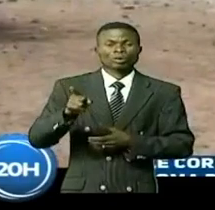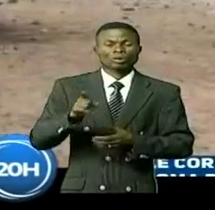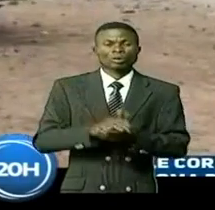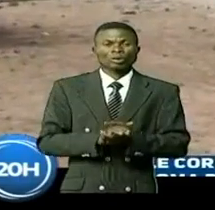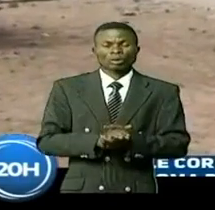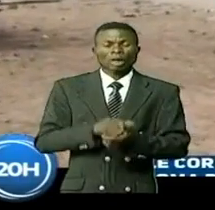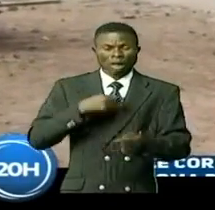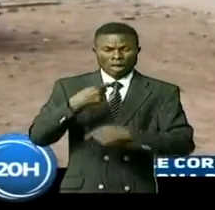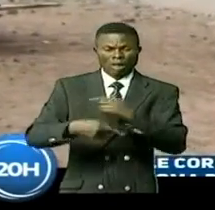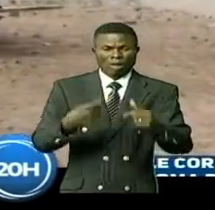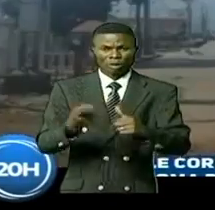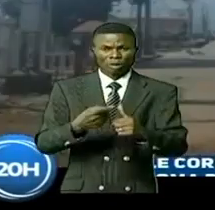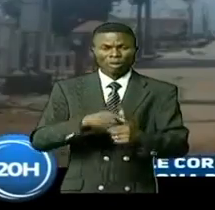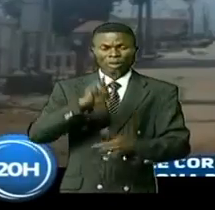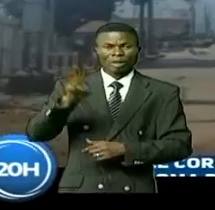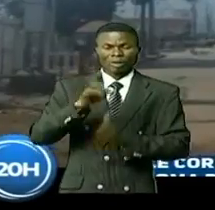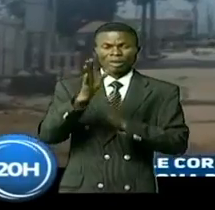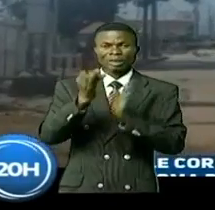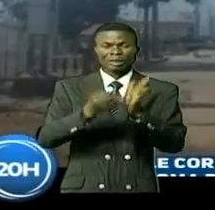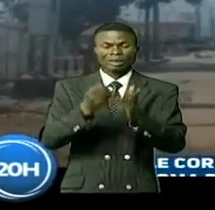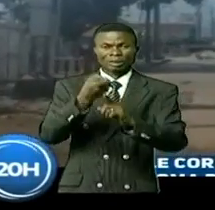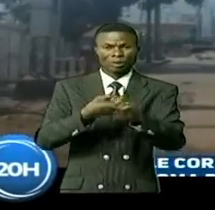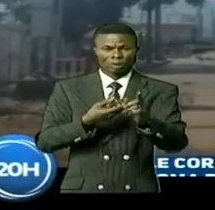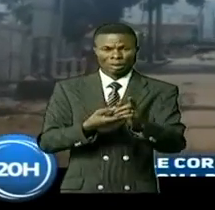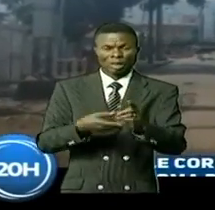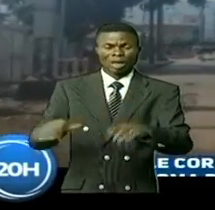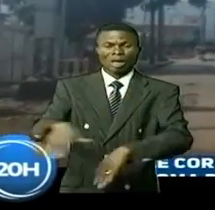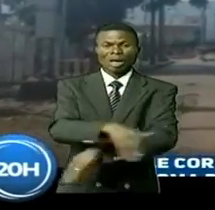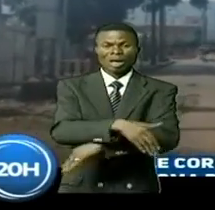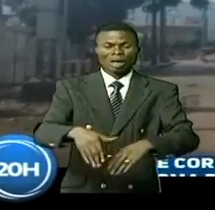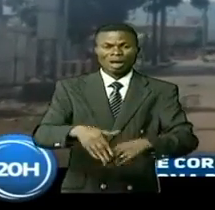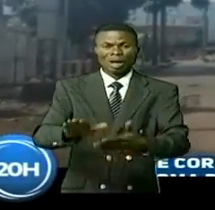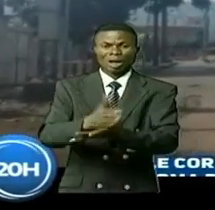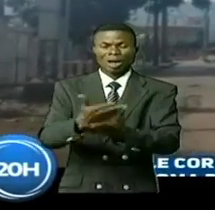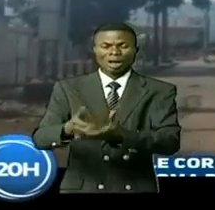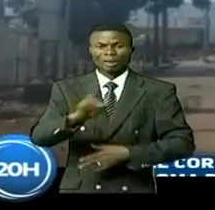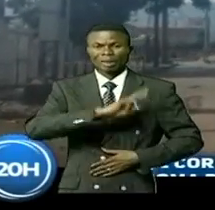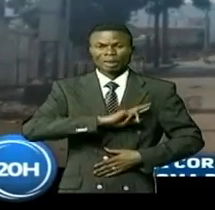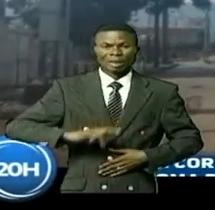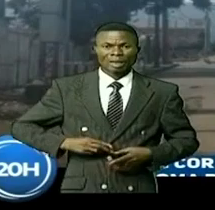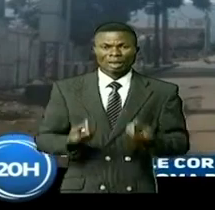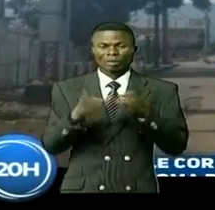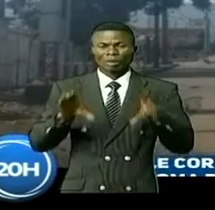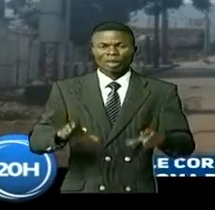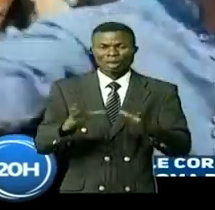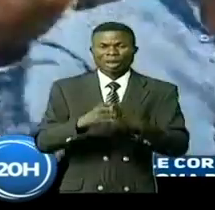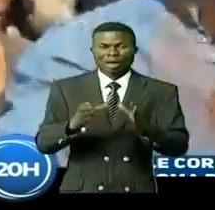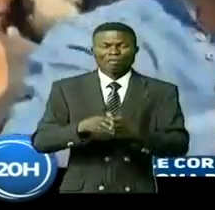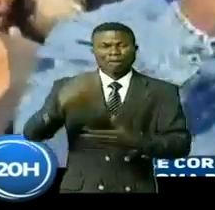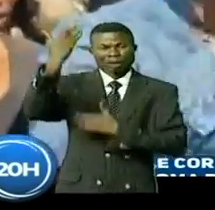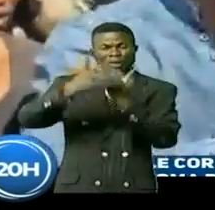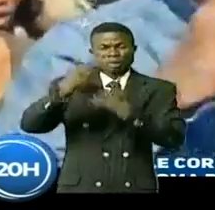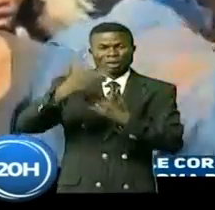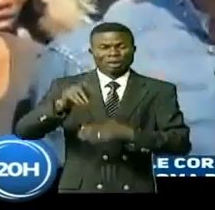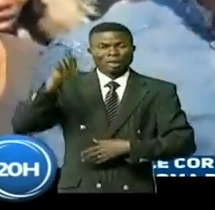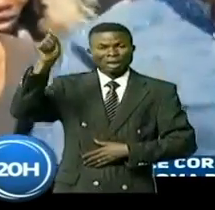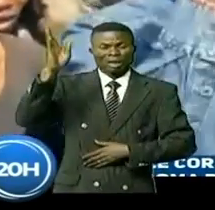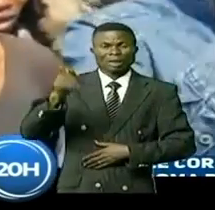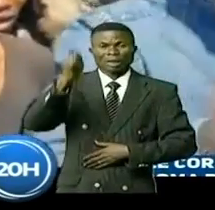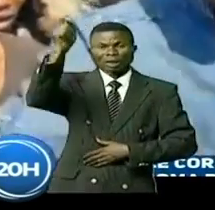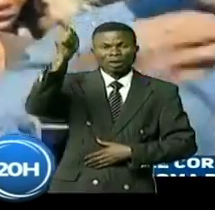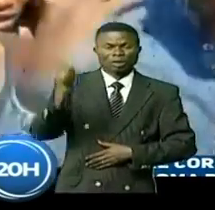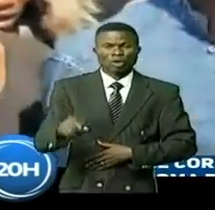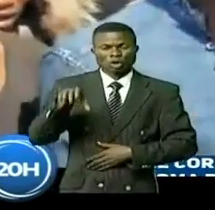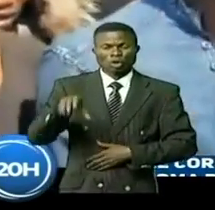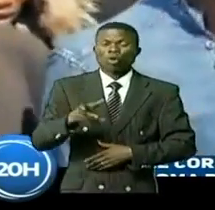Tout a commencé ce vendredi 17 juin à la frontière RDC-Rwanda, lorsque, selon les témoignages, un militaire congolais